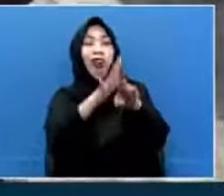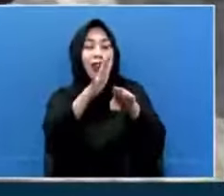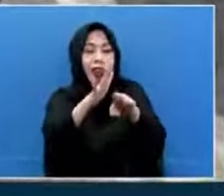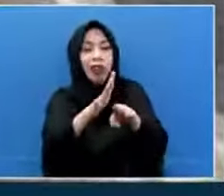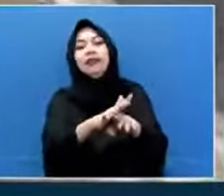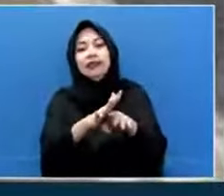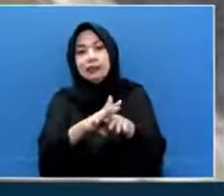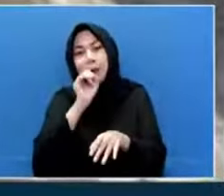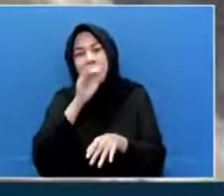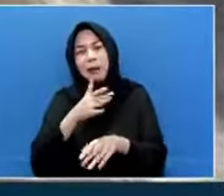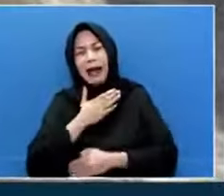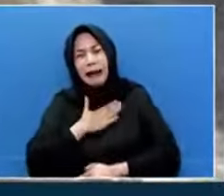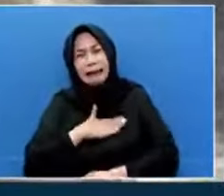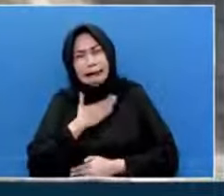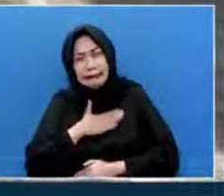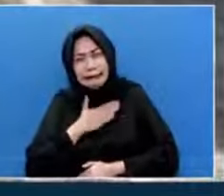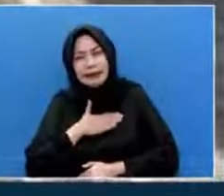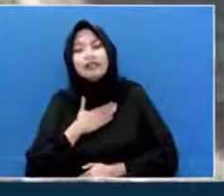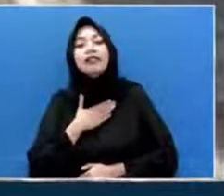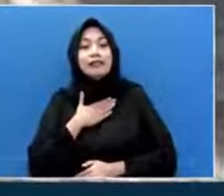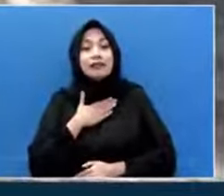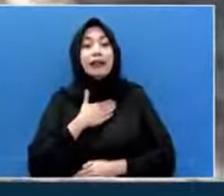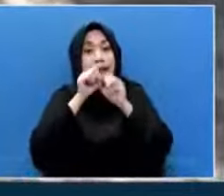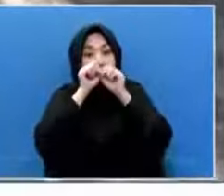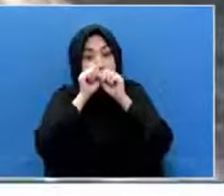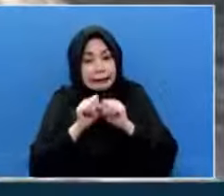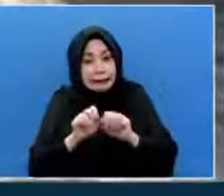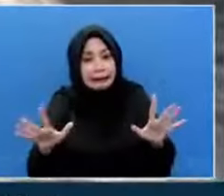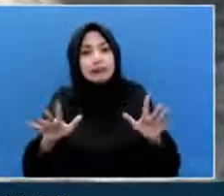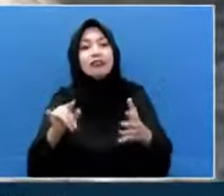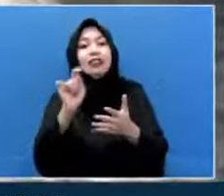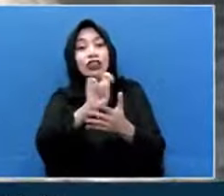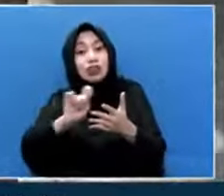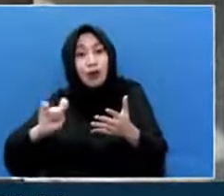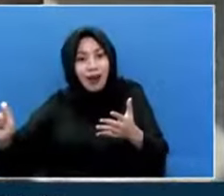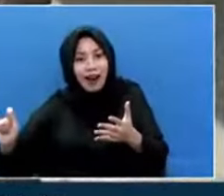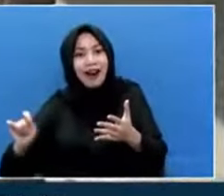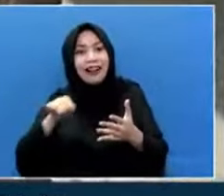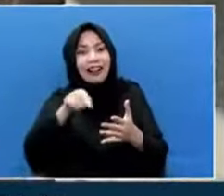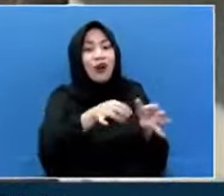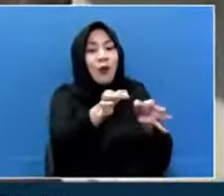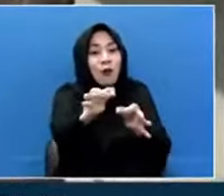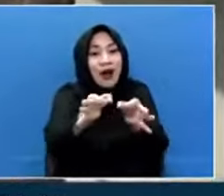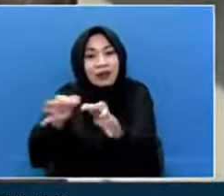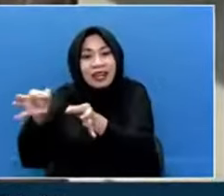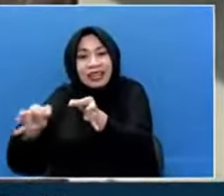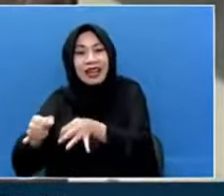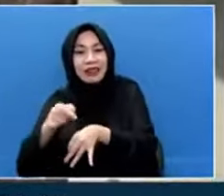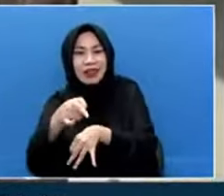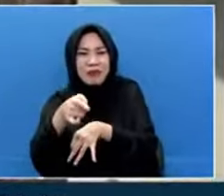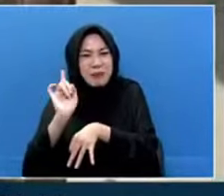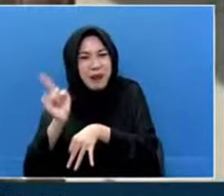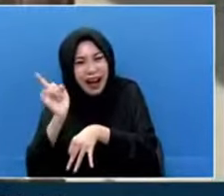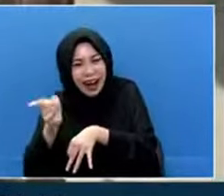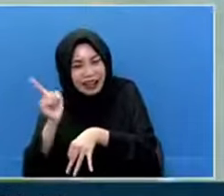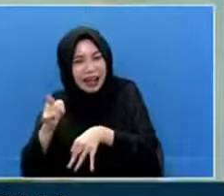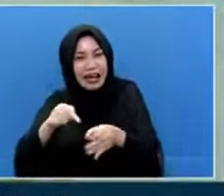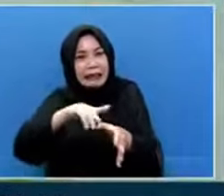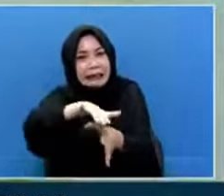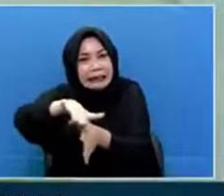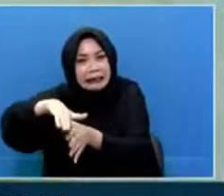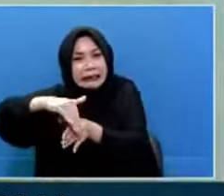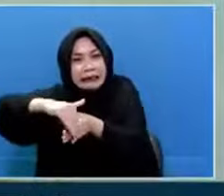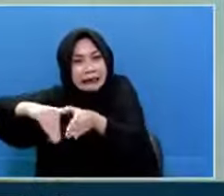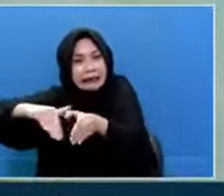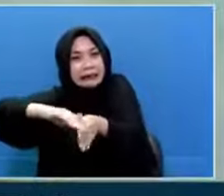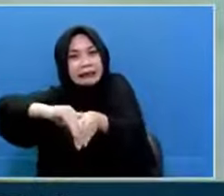Cawas yang mengimbau semua penyelenggara pendidikan untuk mengamankan fasilitas sekolah yang dirasa